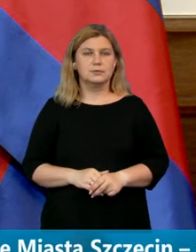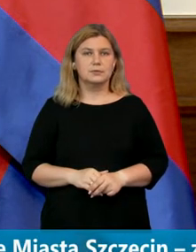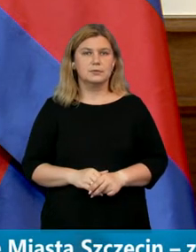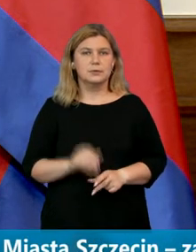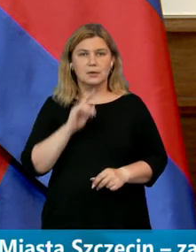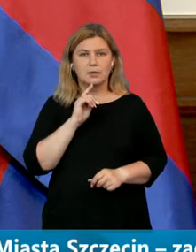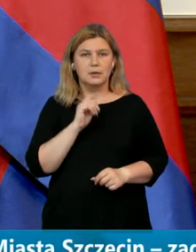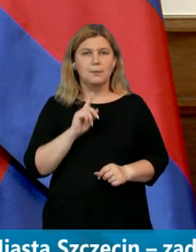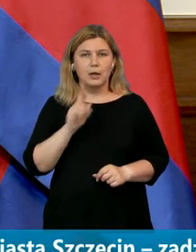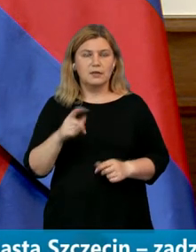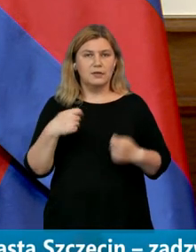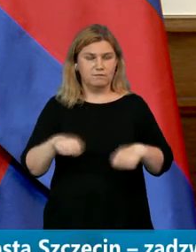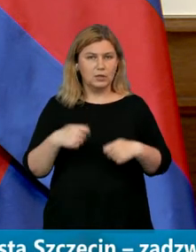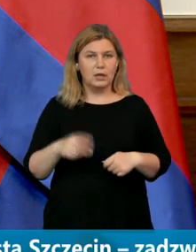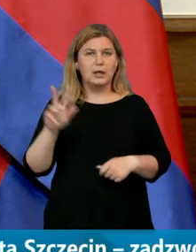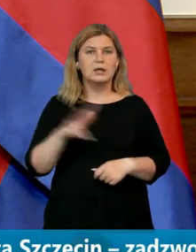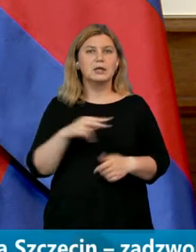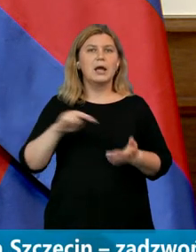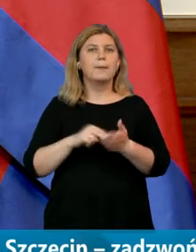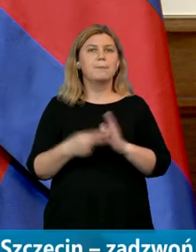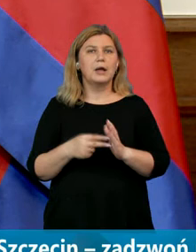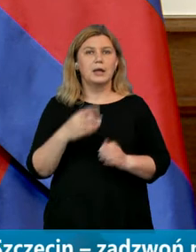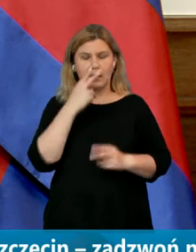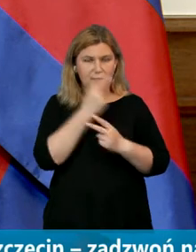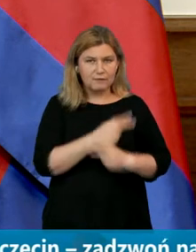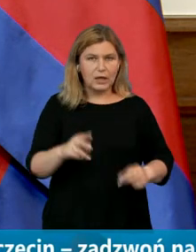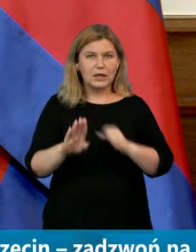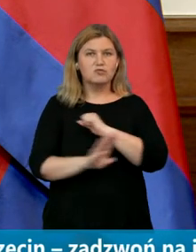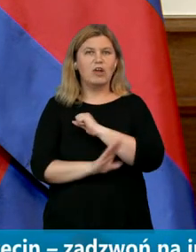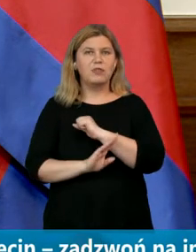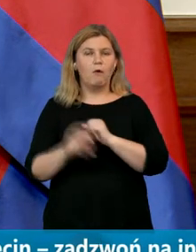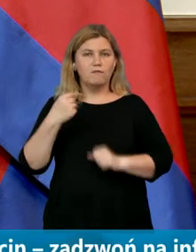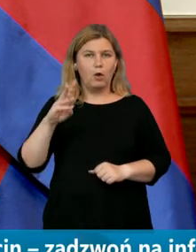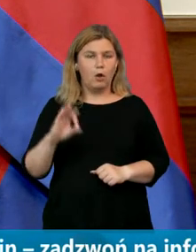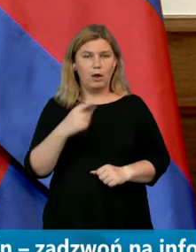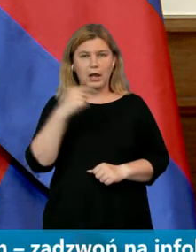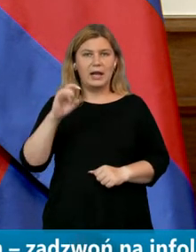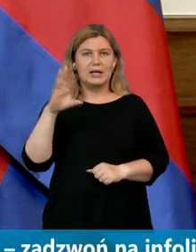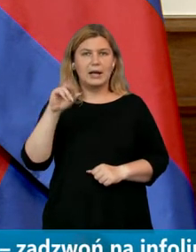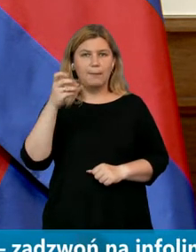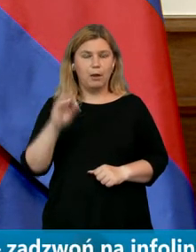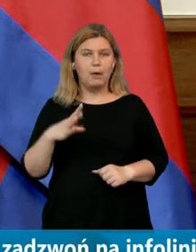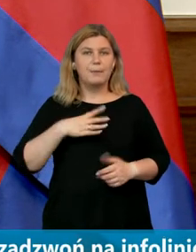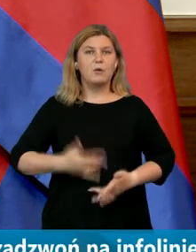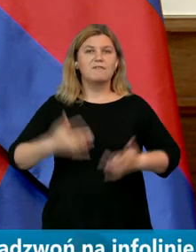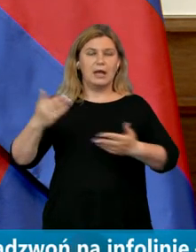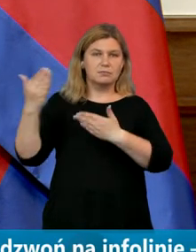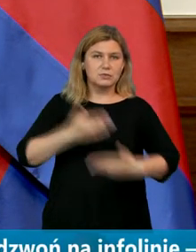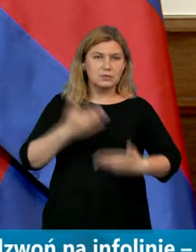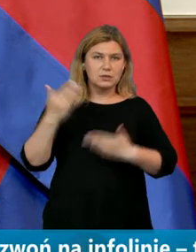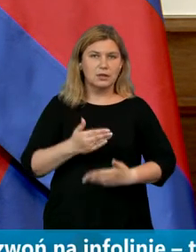Polecam w Szczecinie. Dzień dobry Panie Prezydencie. Kiedy Pan planuje gospodarską wizytę w dzielnicy Drzetowo-Grabowo? Wielokrotnie był Pan zapraszany. Mieszkańcy dzielnicy i